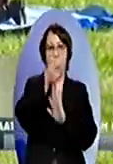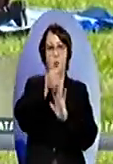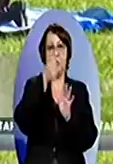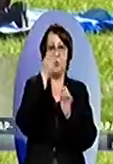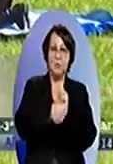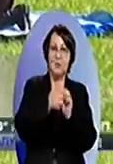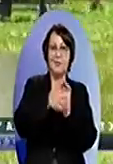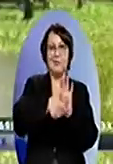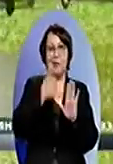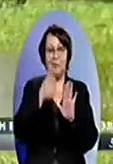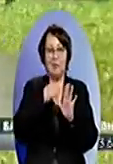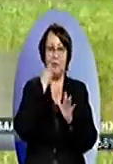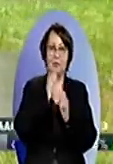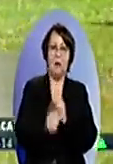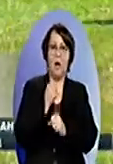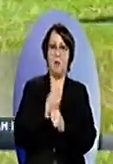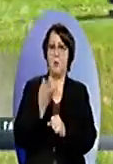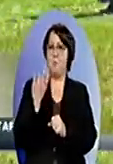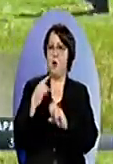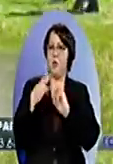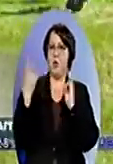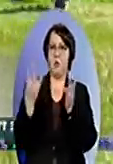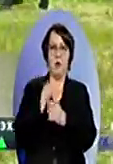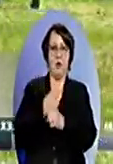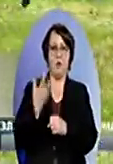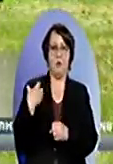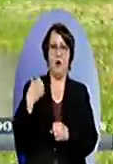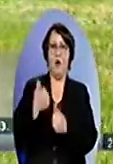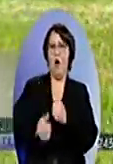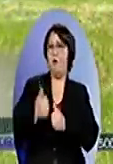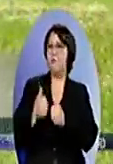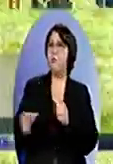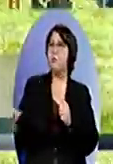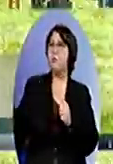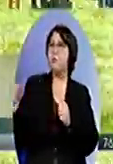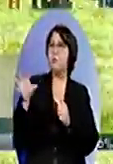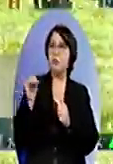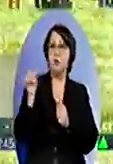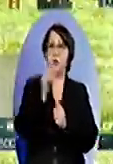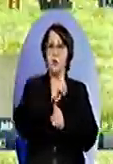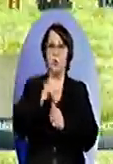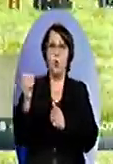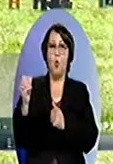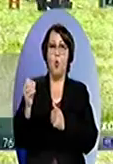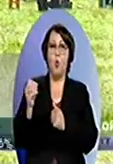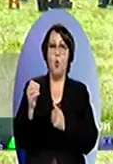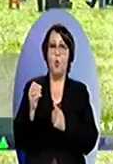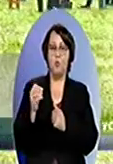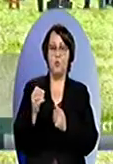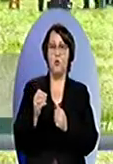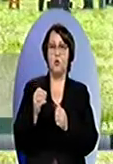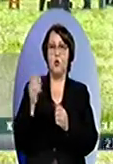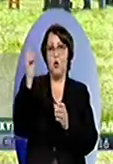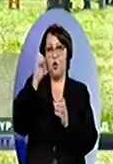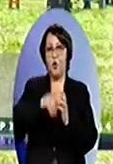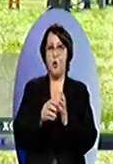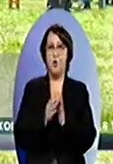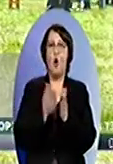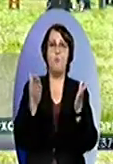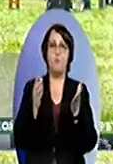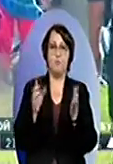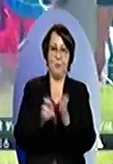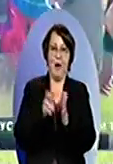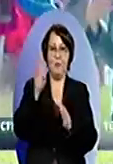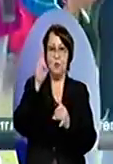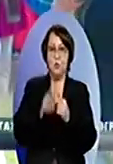татвар, ажлын байр, нийгмийн хариуцлага гэд амжилт бүрийг тоочвол 100-аар тоологдох ботном болохын дамжиггүй. Хамгийн сүүлийн тоо